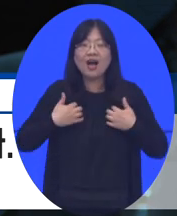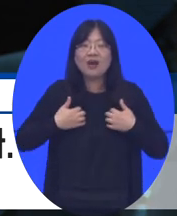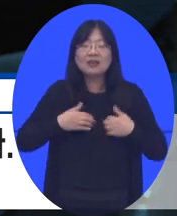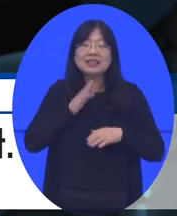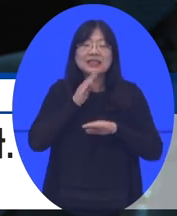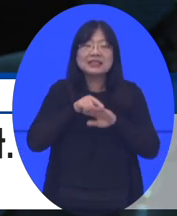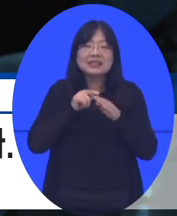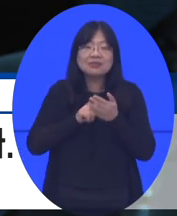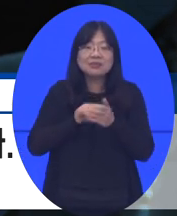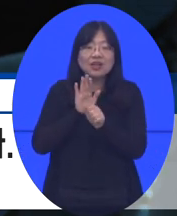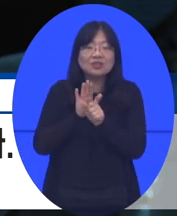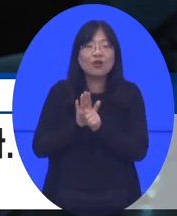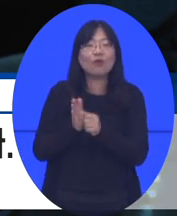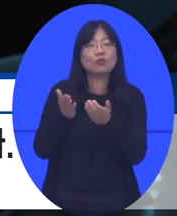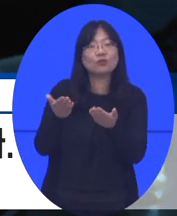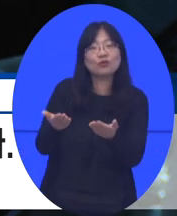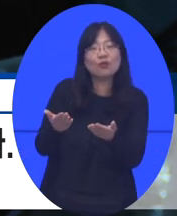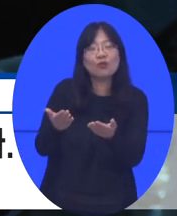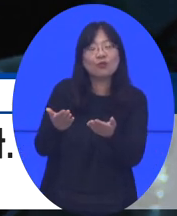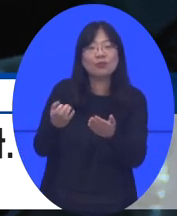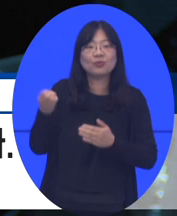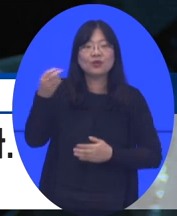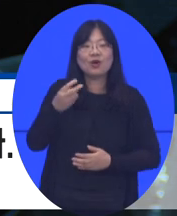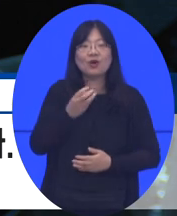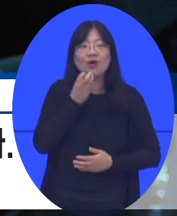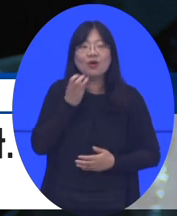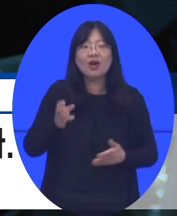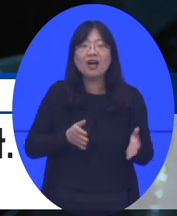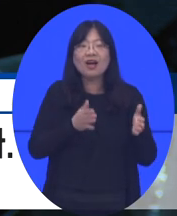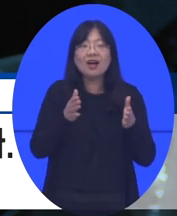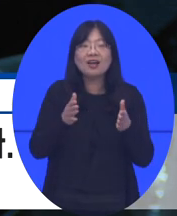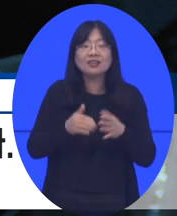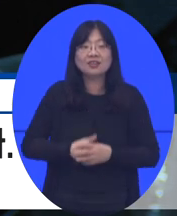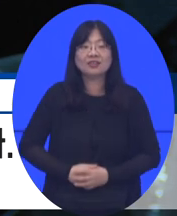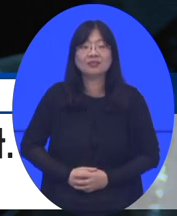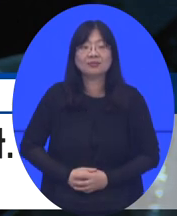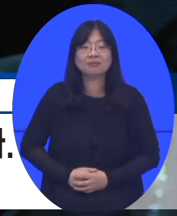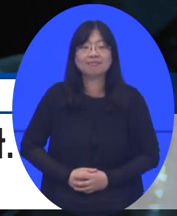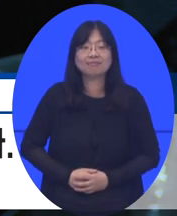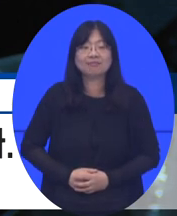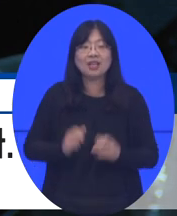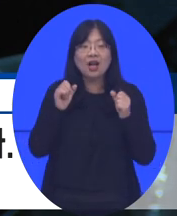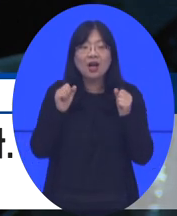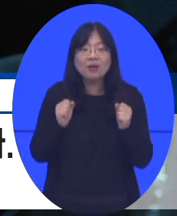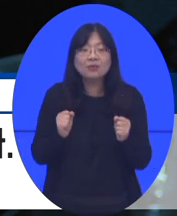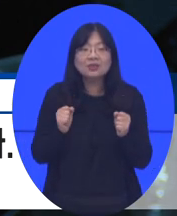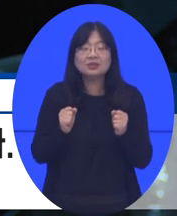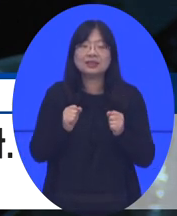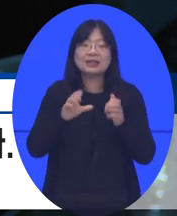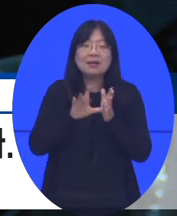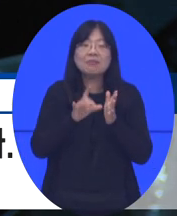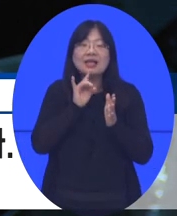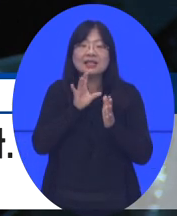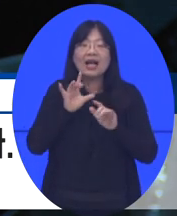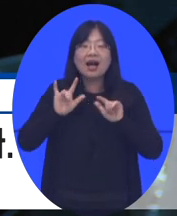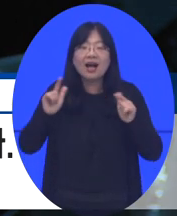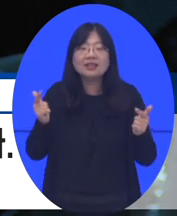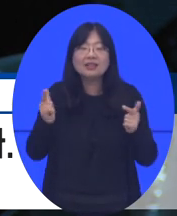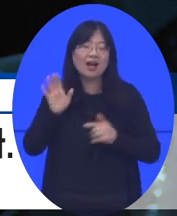you with very heart, bottom of the our